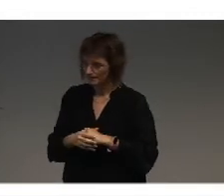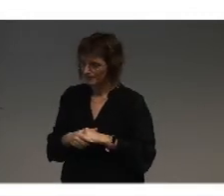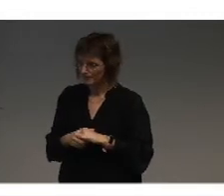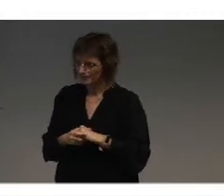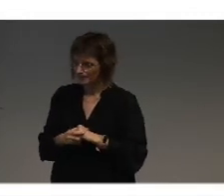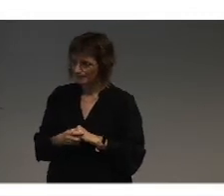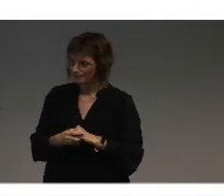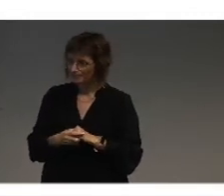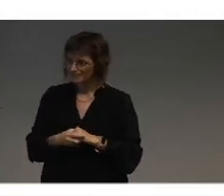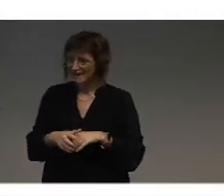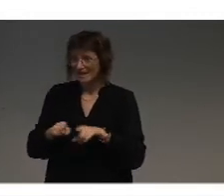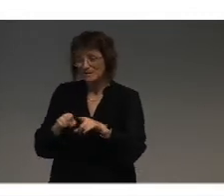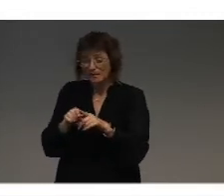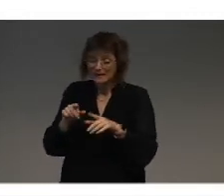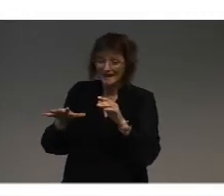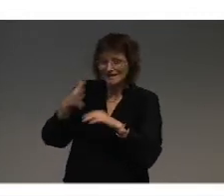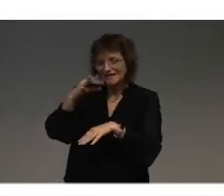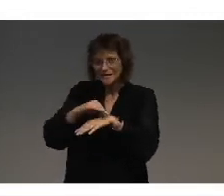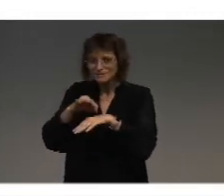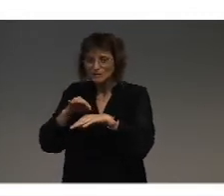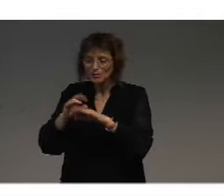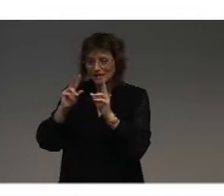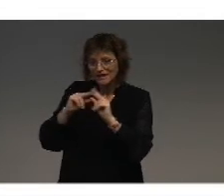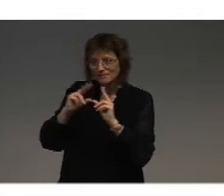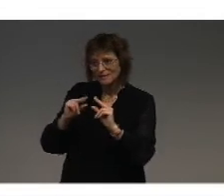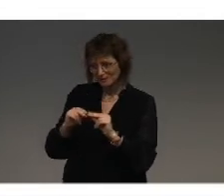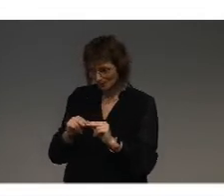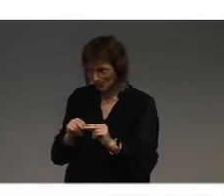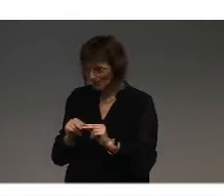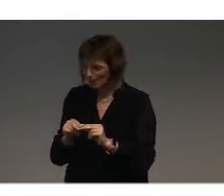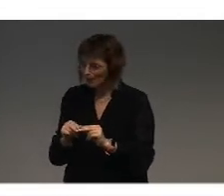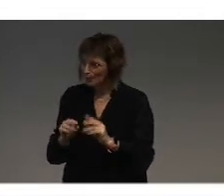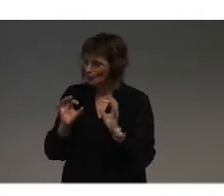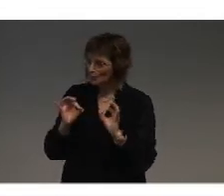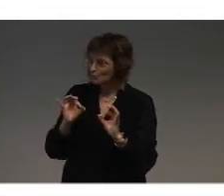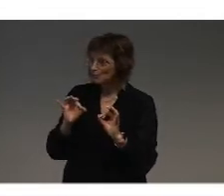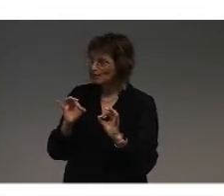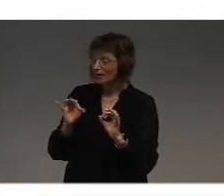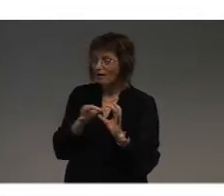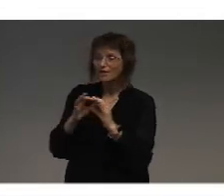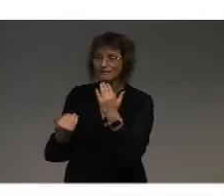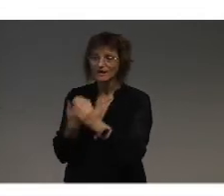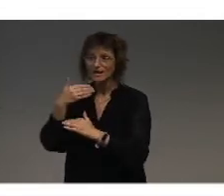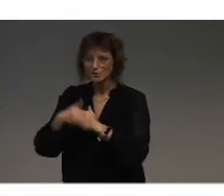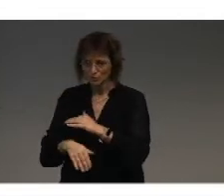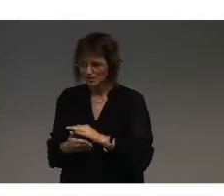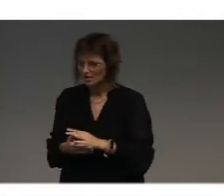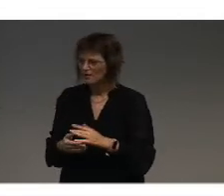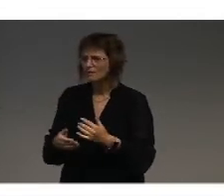peut-être le quart d'heure un peu corporate de la journée, l'introduire un petit peu